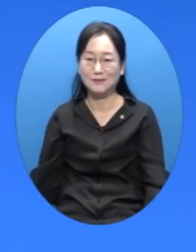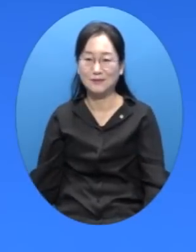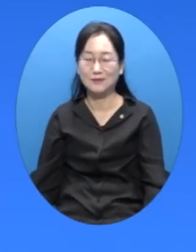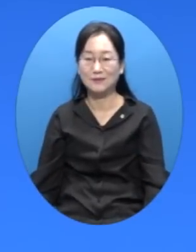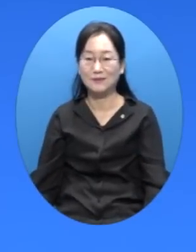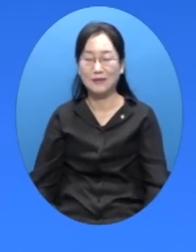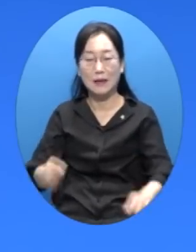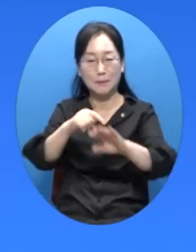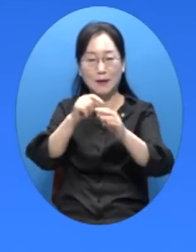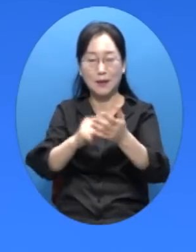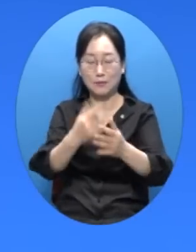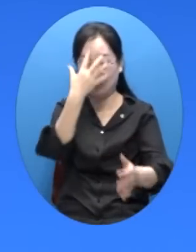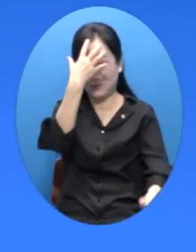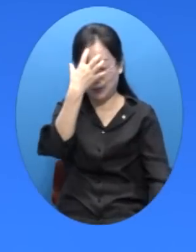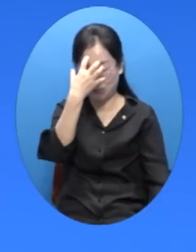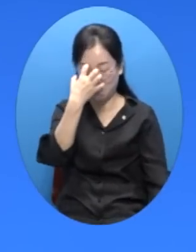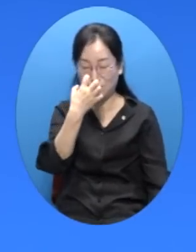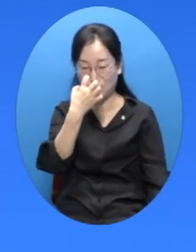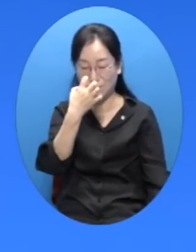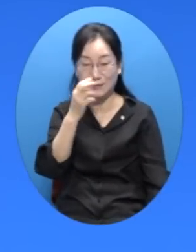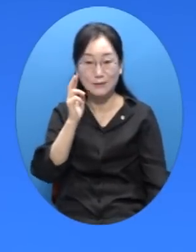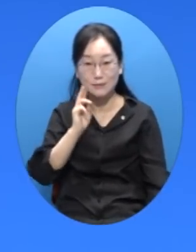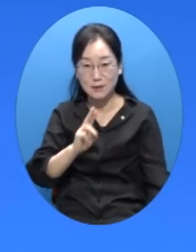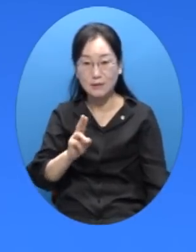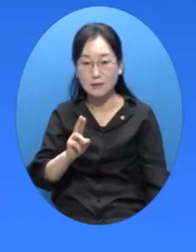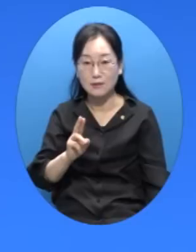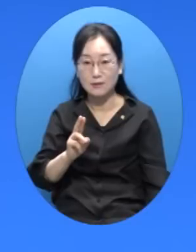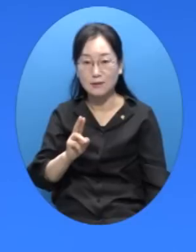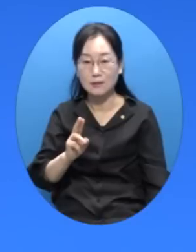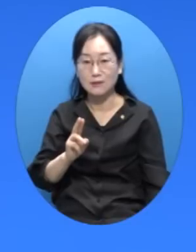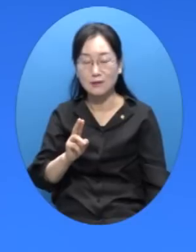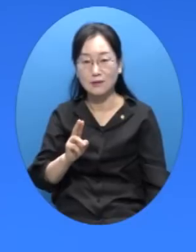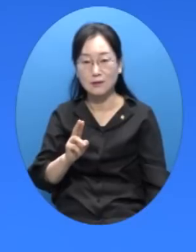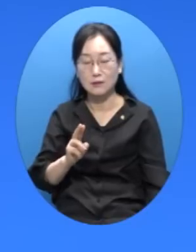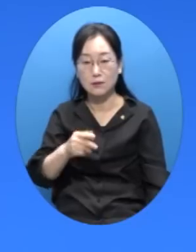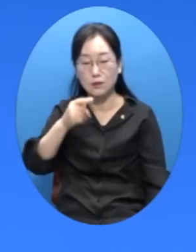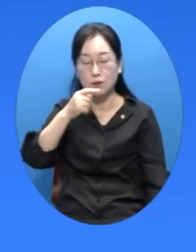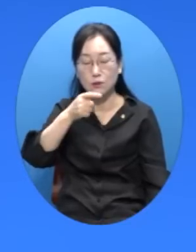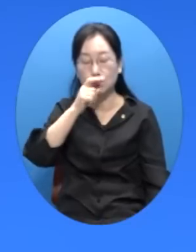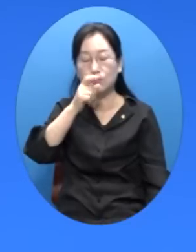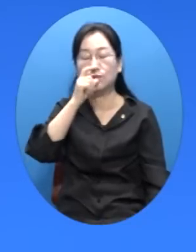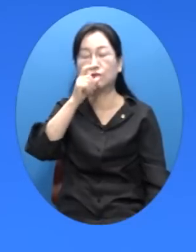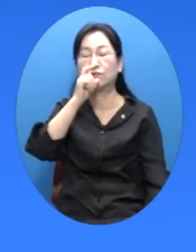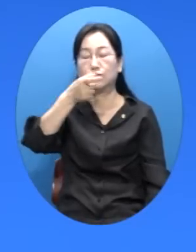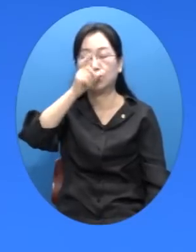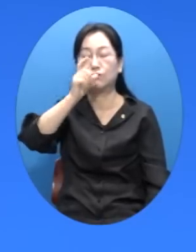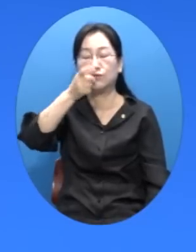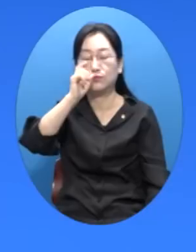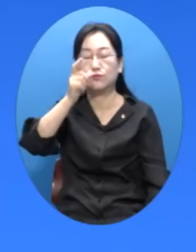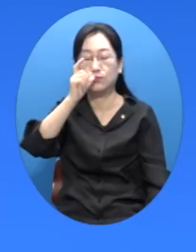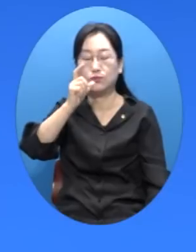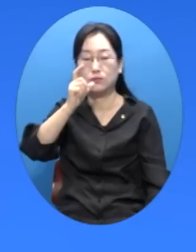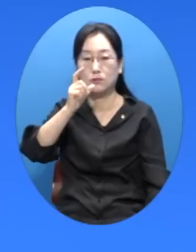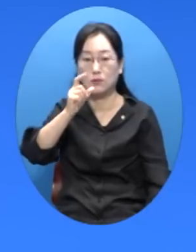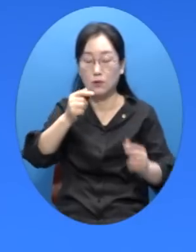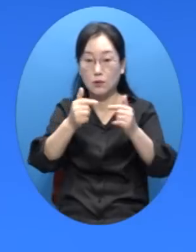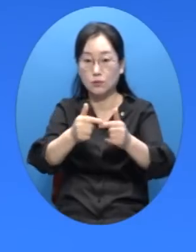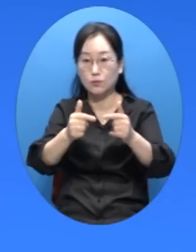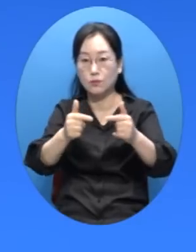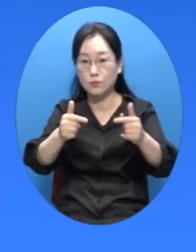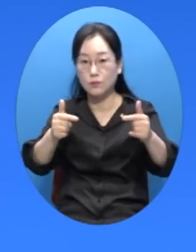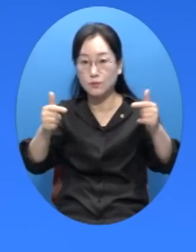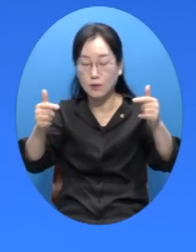그러니까 마음의 우울증이 심하면 자꾸 술을 마시다 보니까 나중에 술이 늘어나서 술에